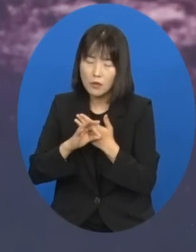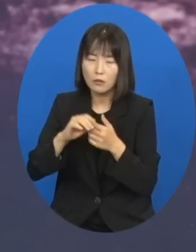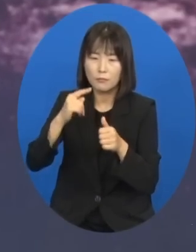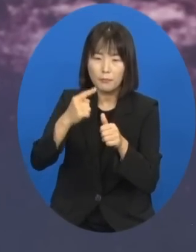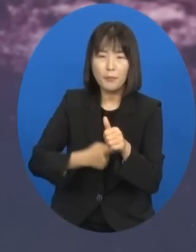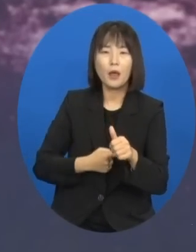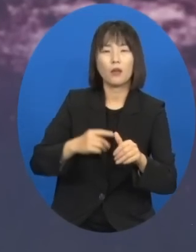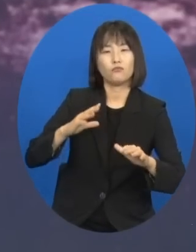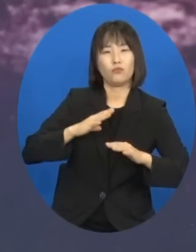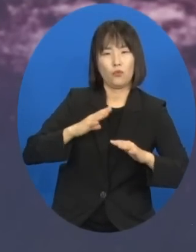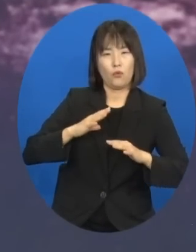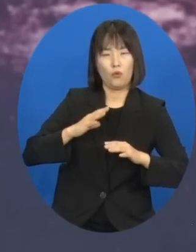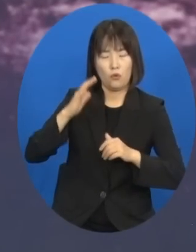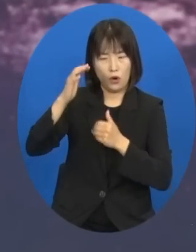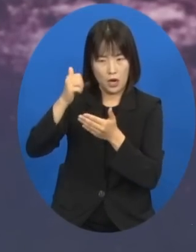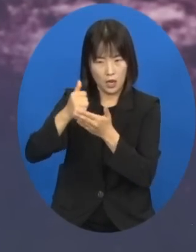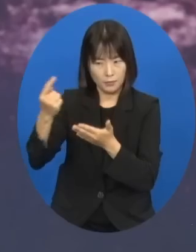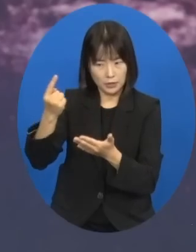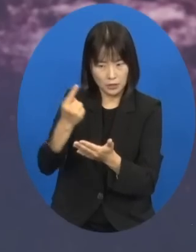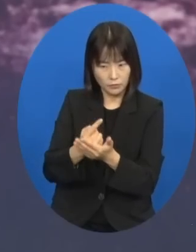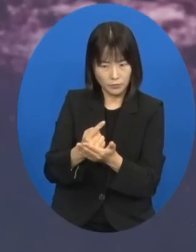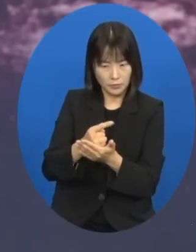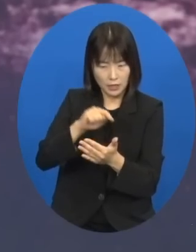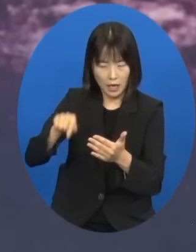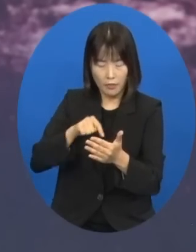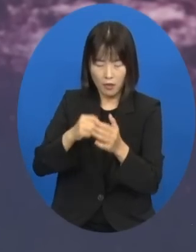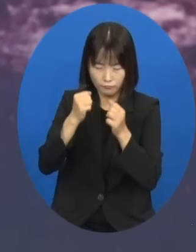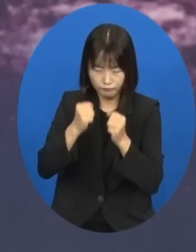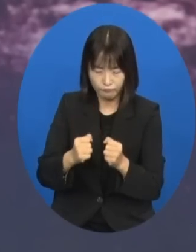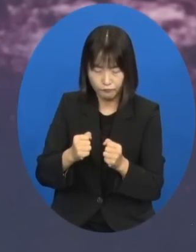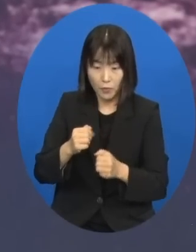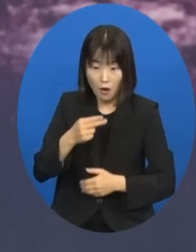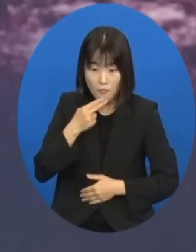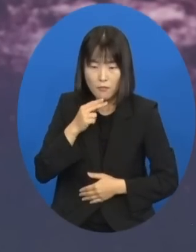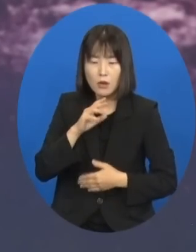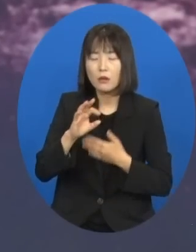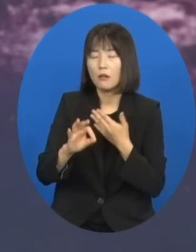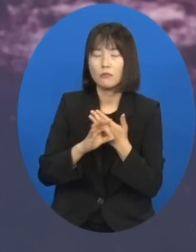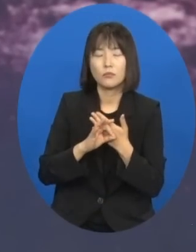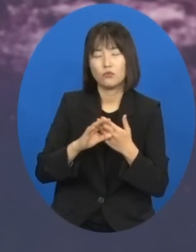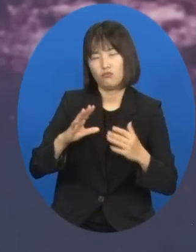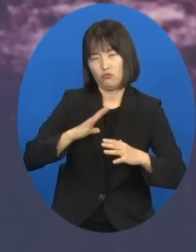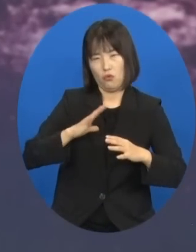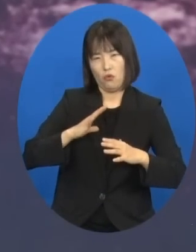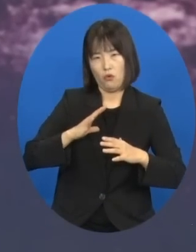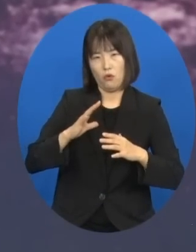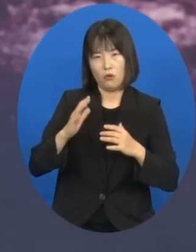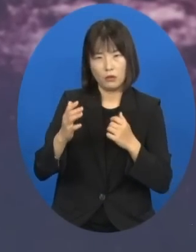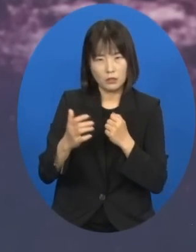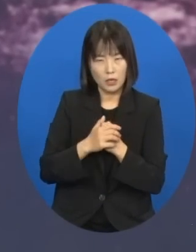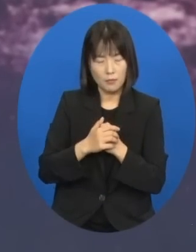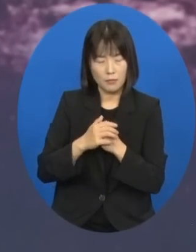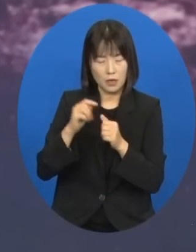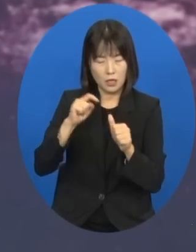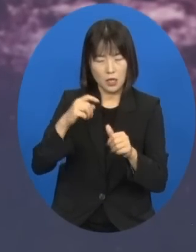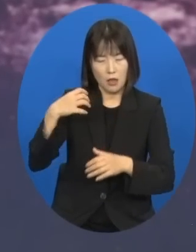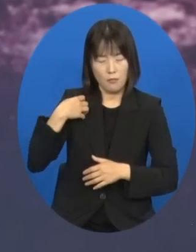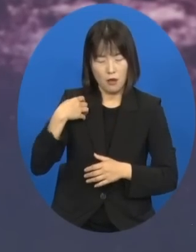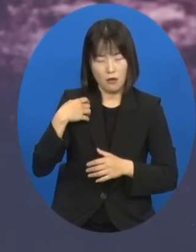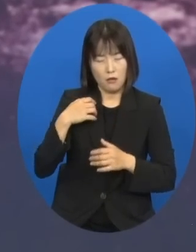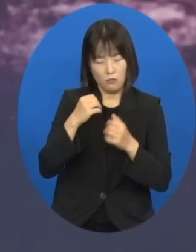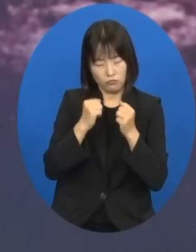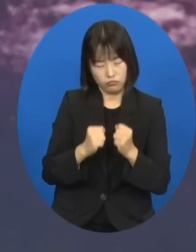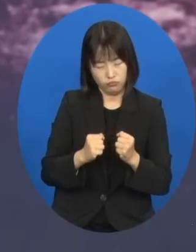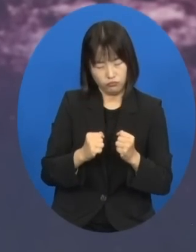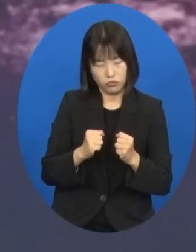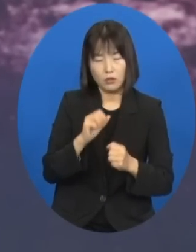하나님의 임재 안에 머물러 있지 않으면요, 사람은요 두려워서 그 사명의 자리에 계속 머물러 있을 수가 없어요.